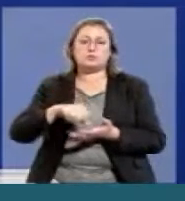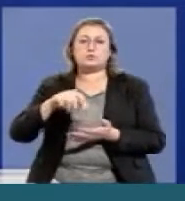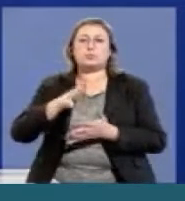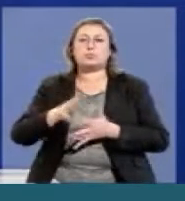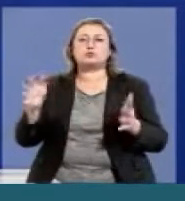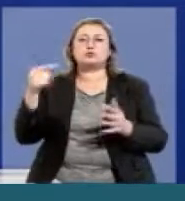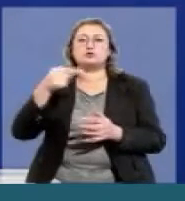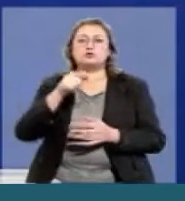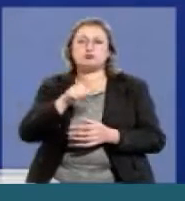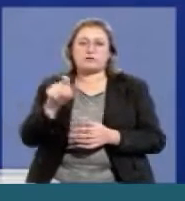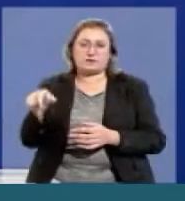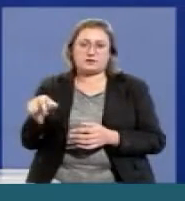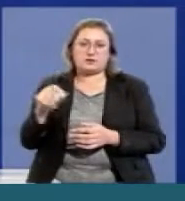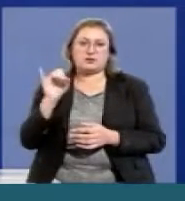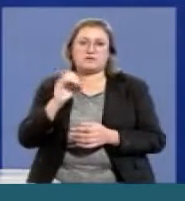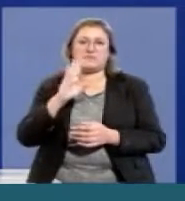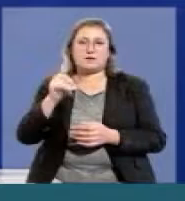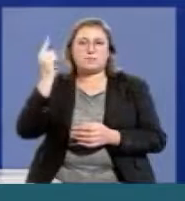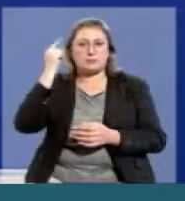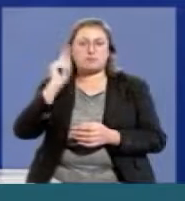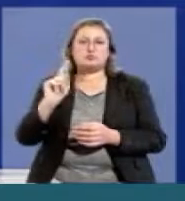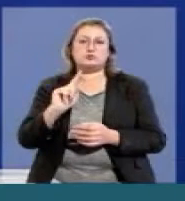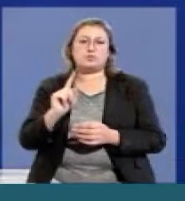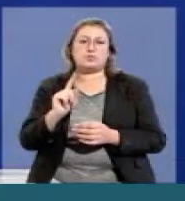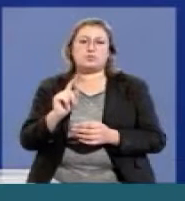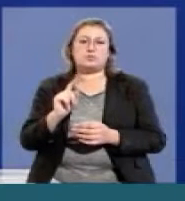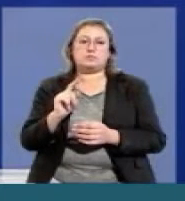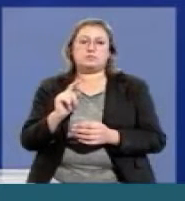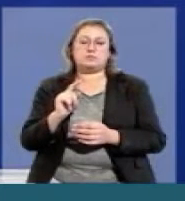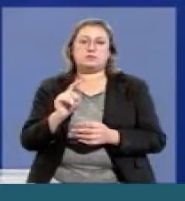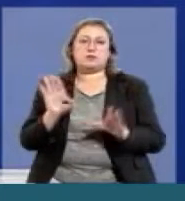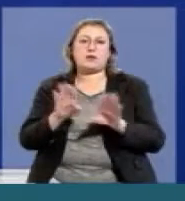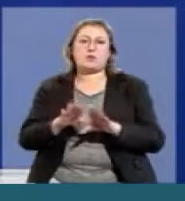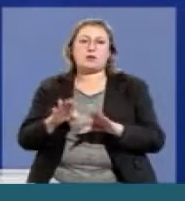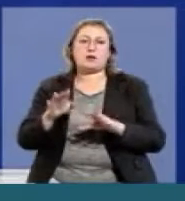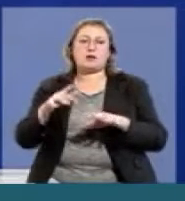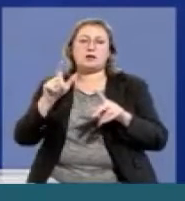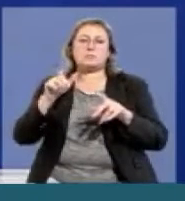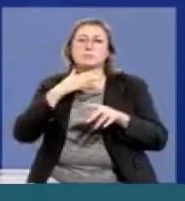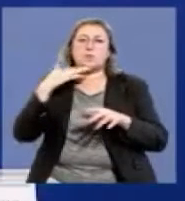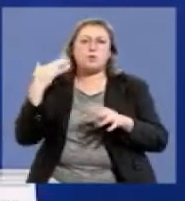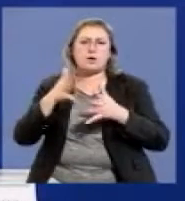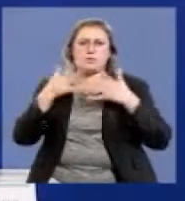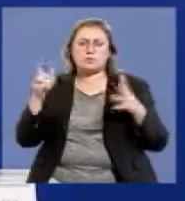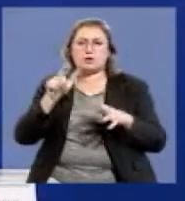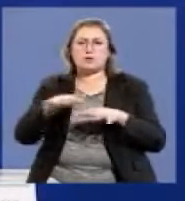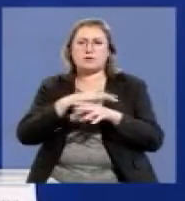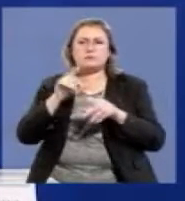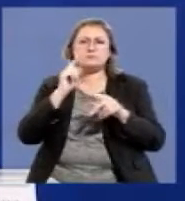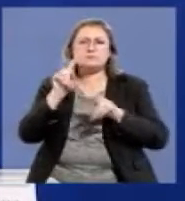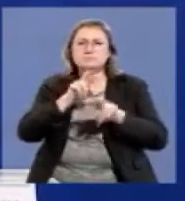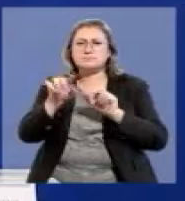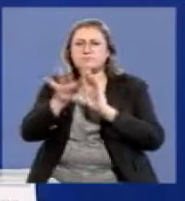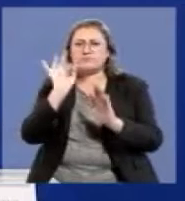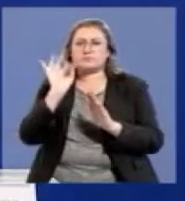участвовало больше 1000 человек. И вы понимаете, что в потоке такого огромного количества людей найти, выявить